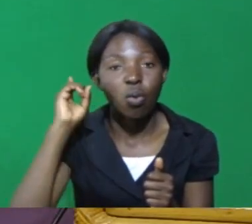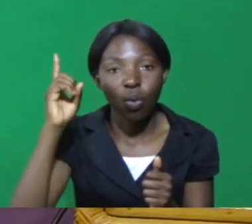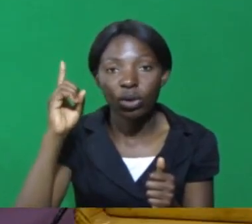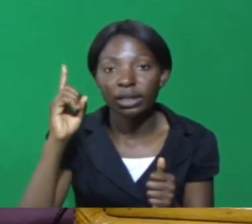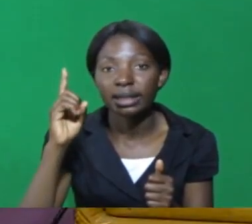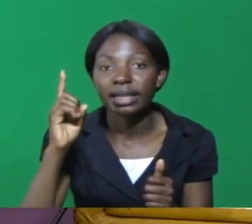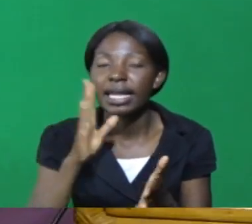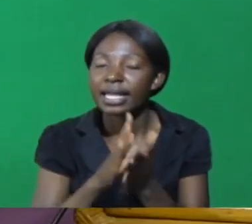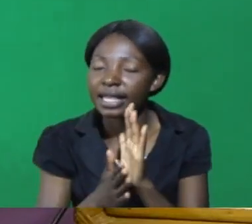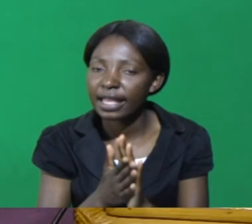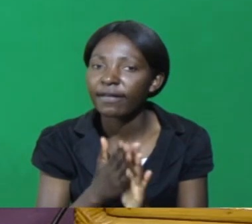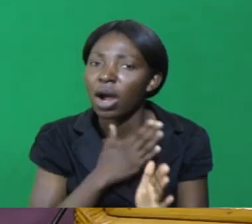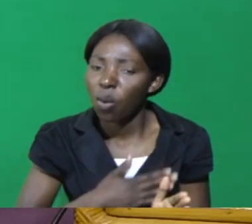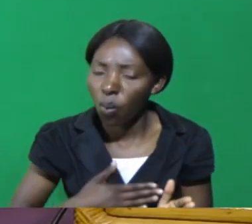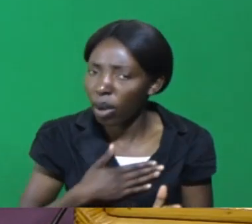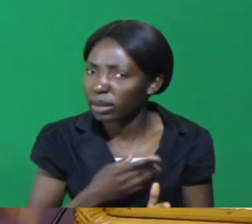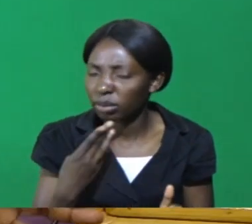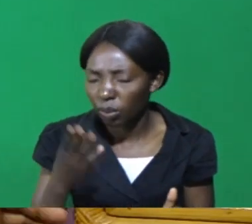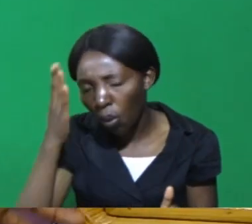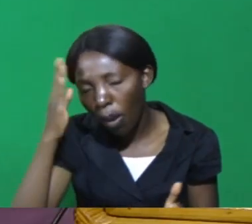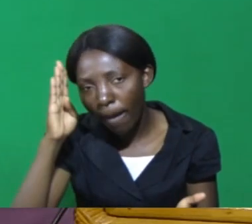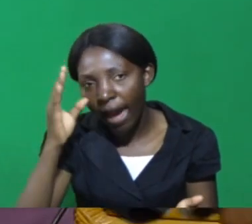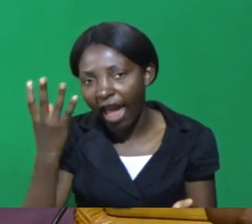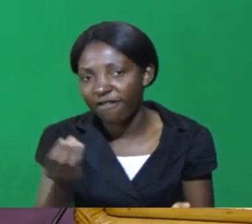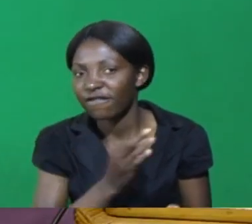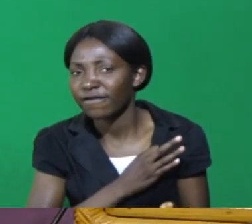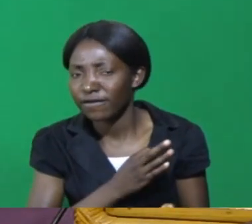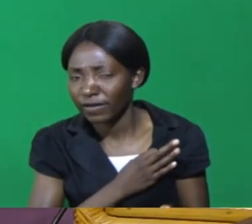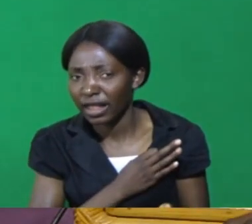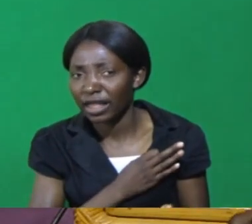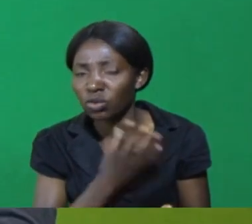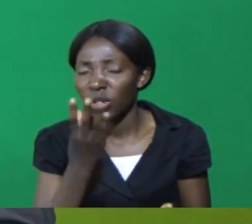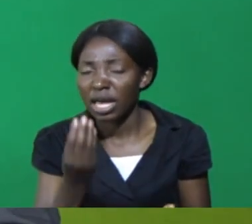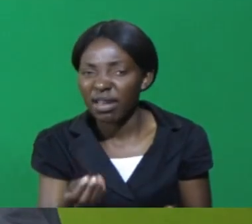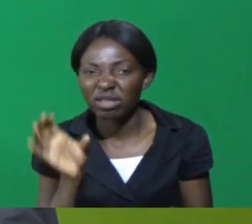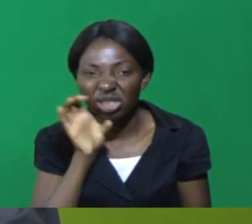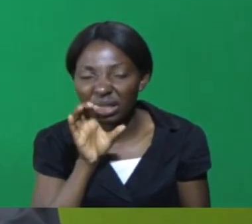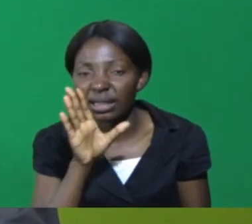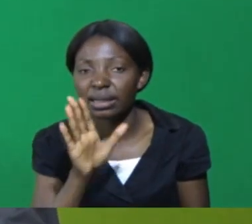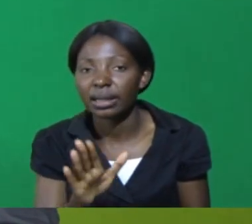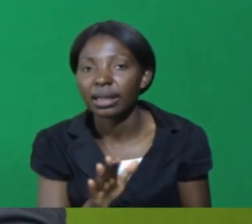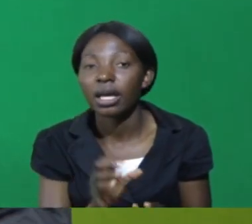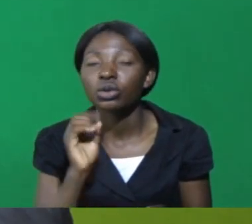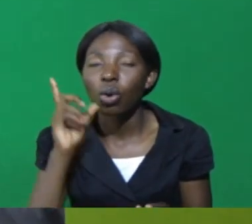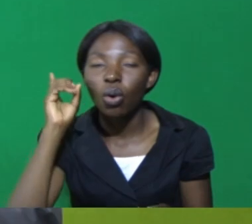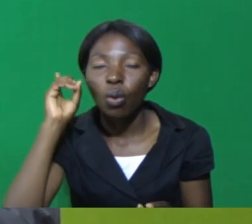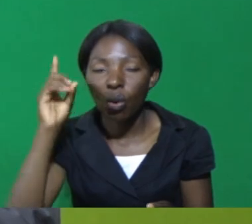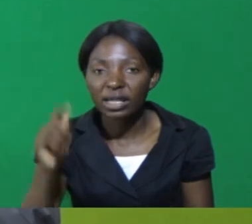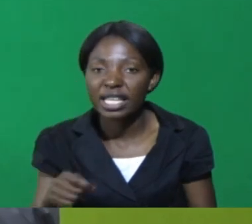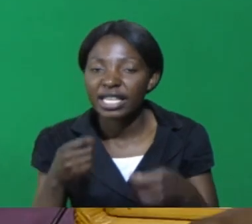kuti vemumba naye vekutenda vazokaruka vabatwa nekahutsotsika vakavarayirwa. Saka